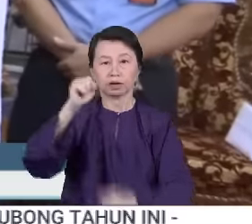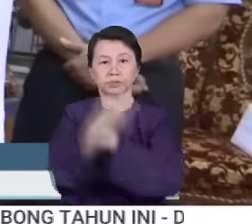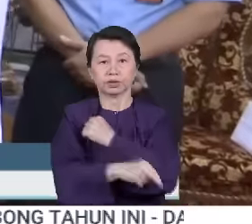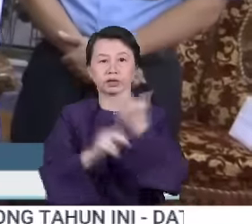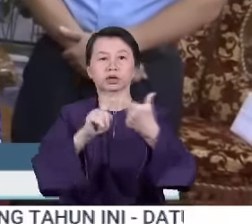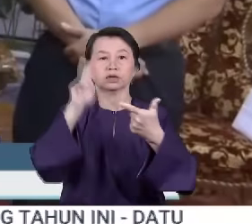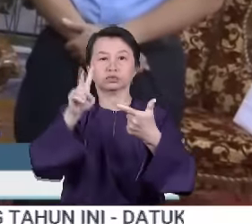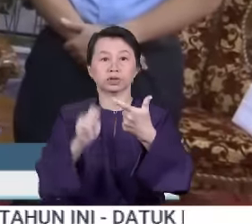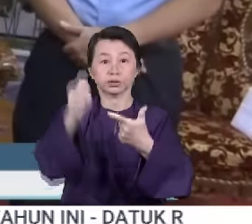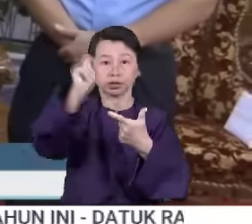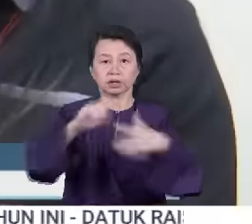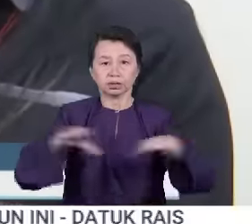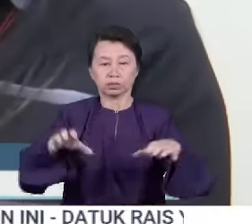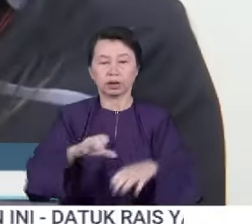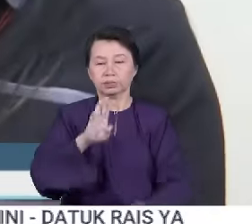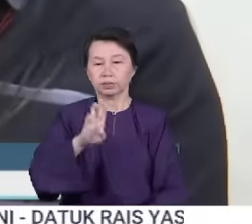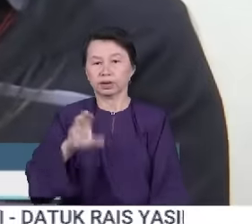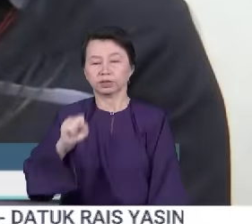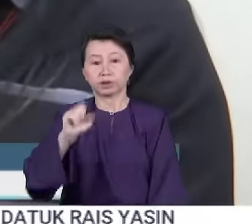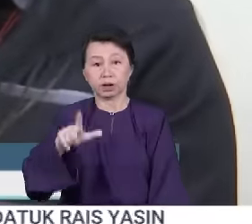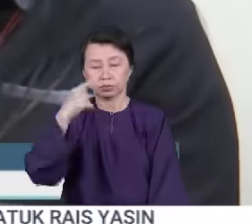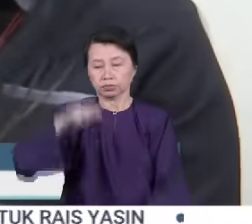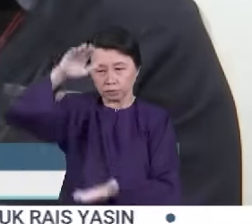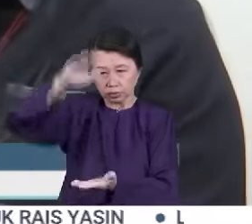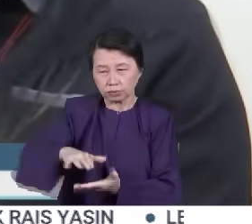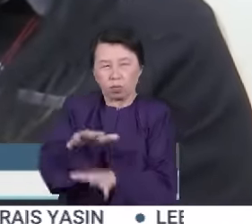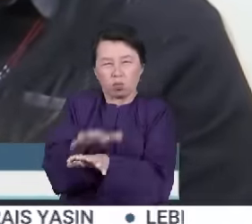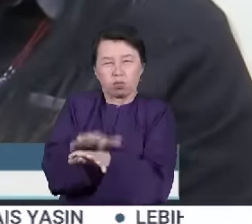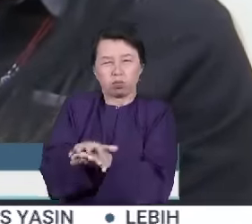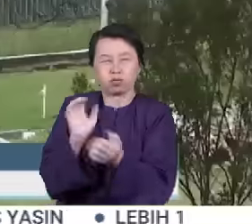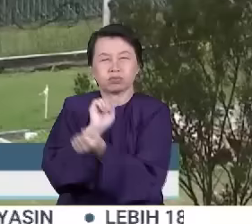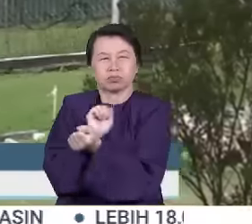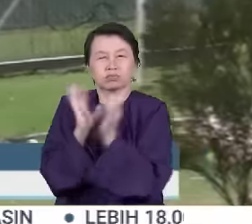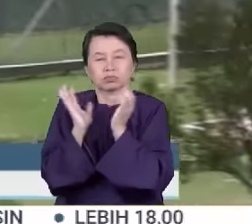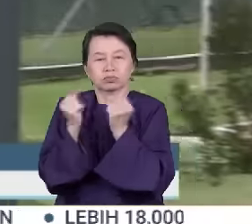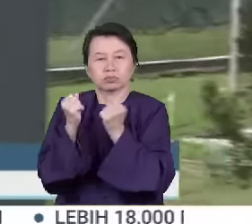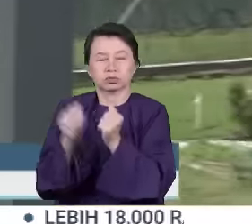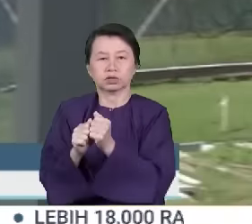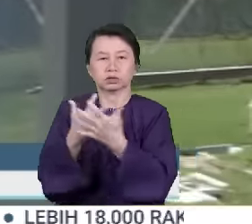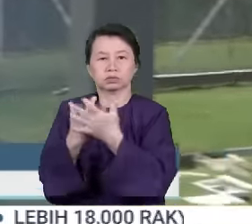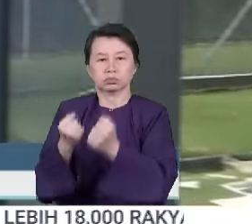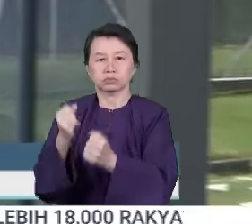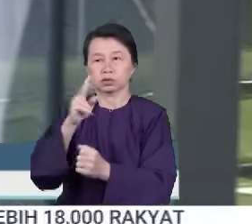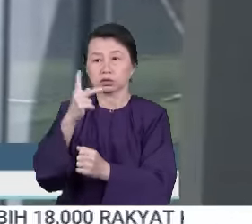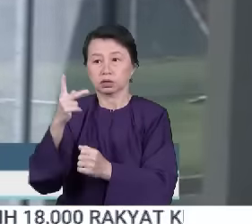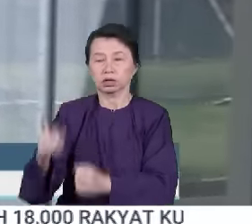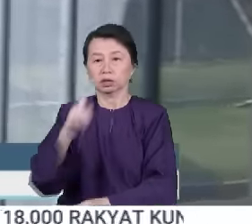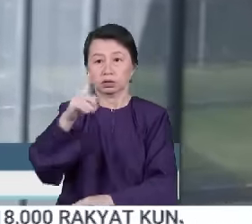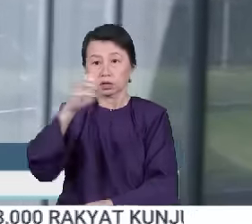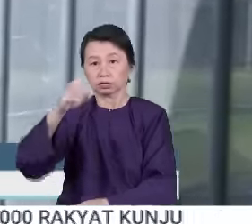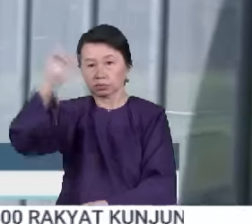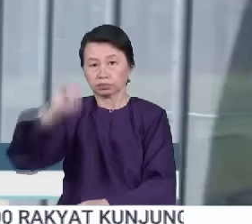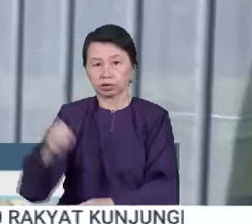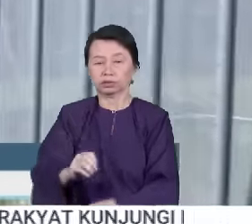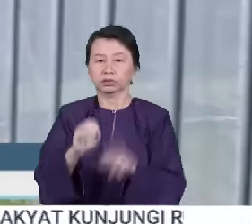kedua tertinggi melaksana PBSL bagi mengurangkan kepadatan penjara pusat Kota Kinabalu yang hampir 100%,